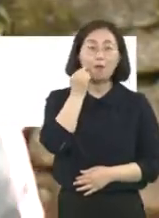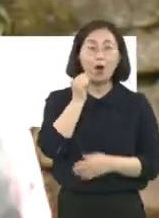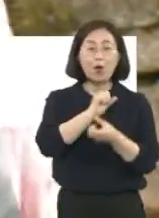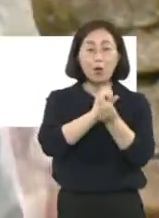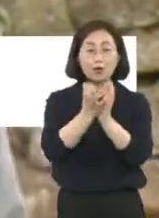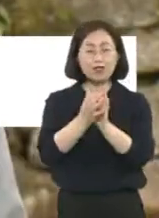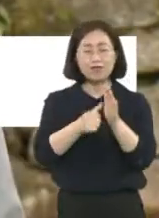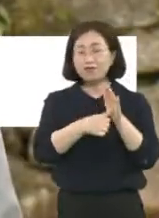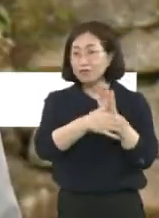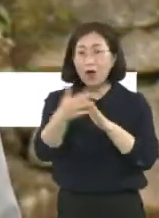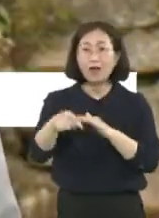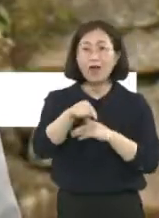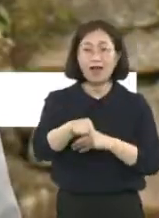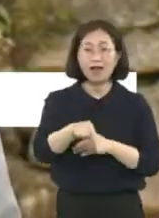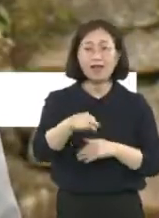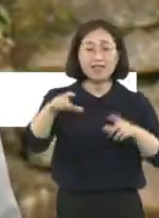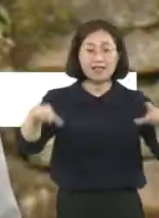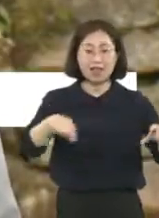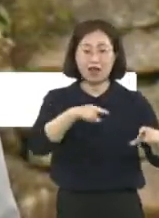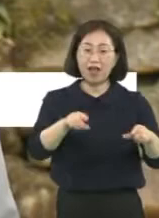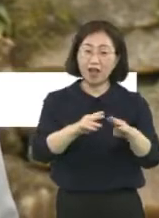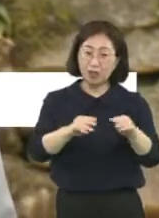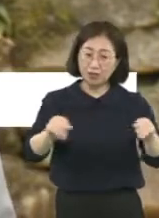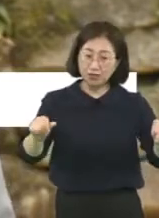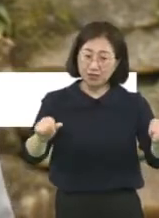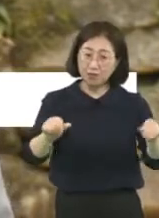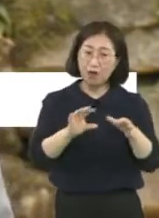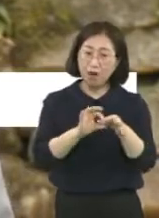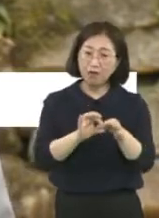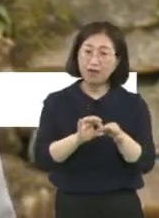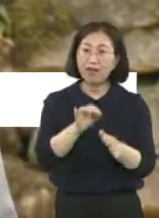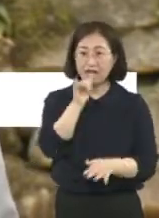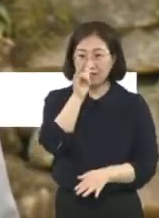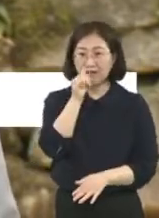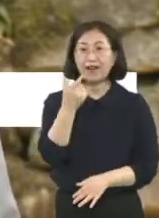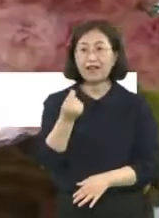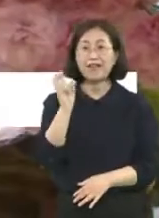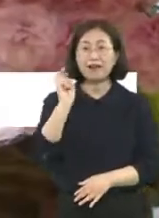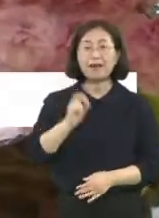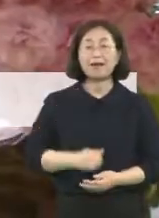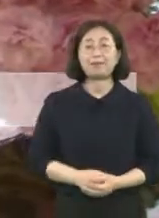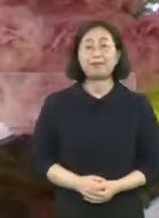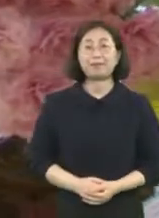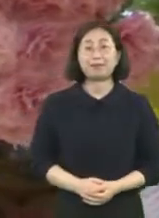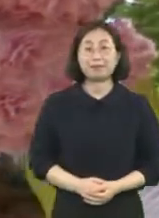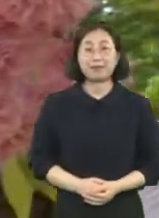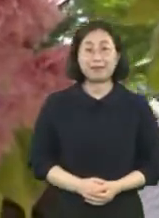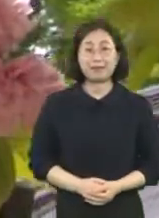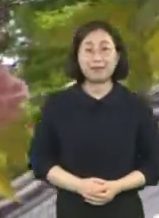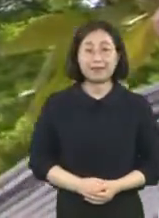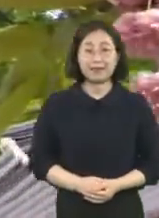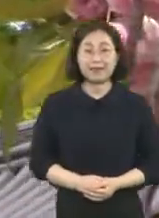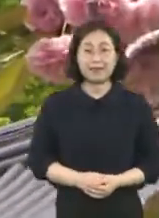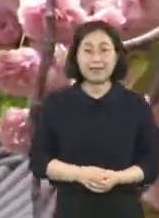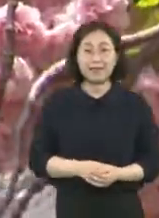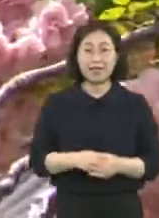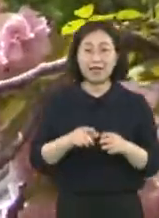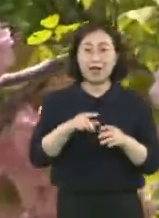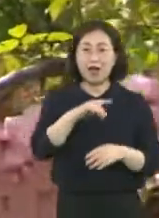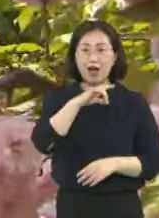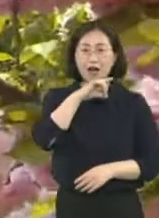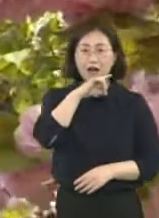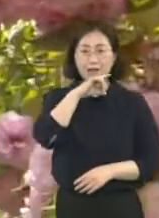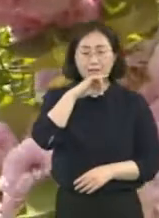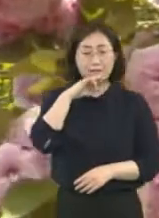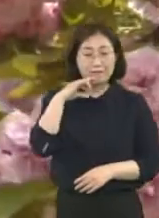알려져 있는데 이 지역에 또 토질의 영향이 있지 않은가 이렇게 추측하고 있습니다. 진분홍색 꽃잎이